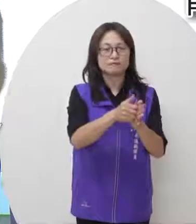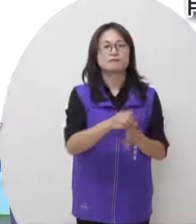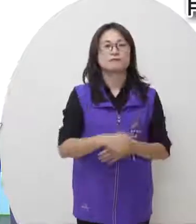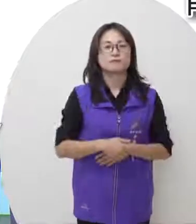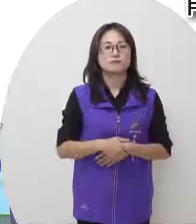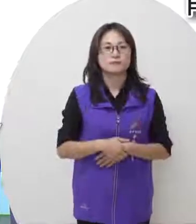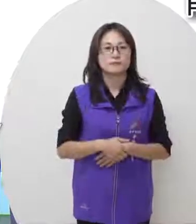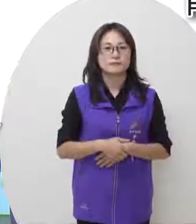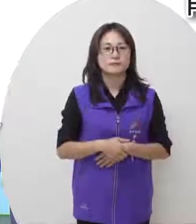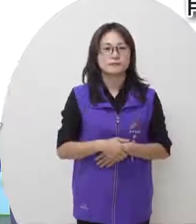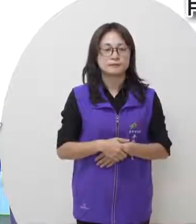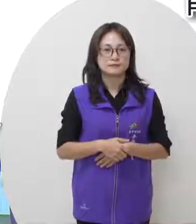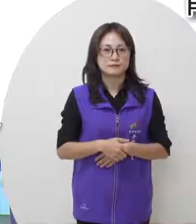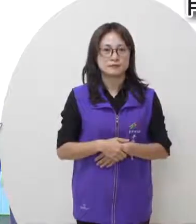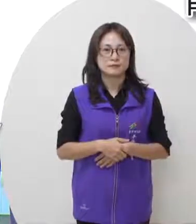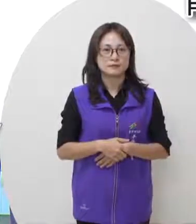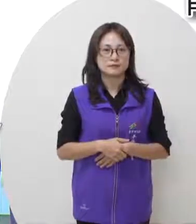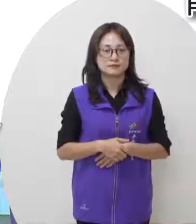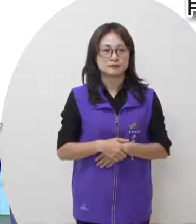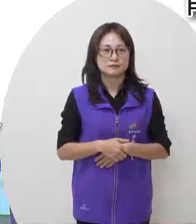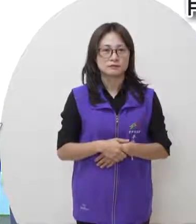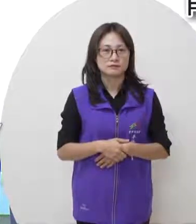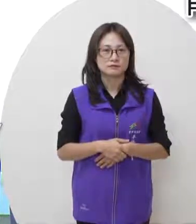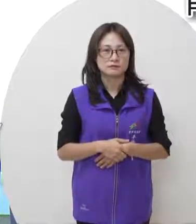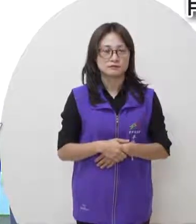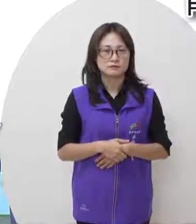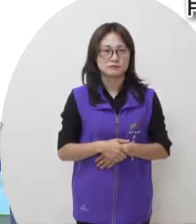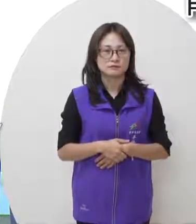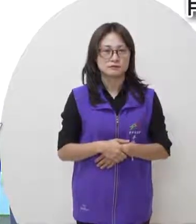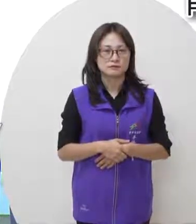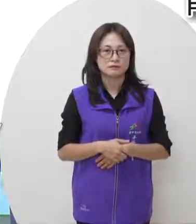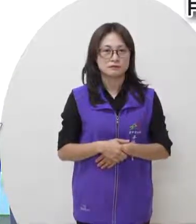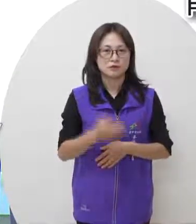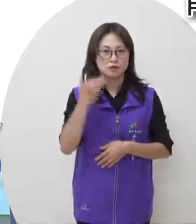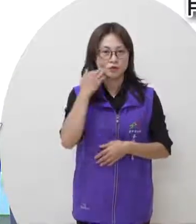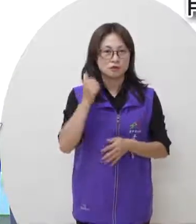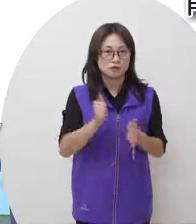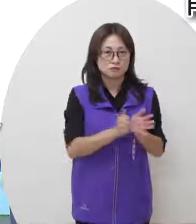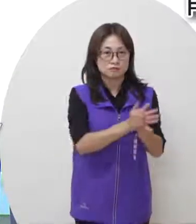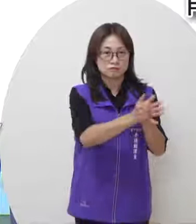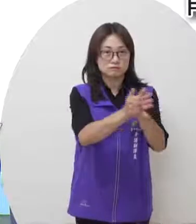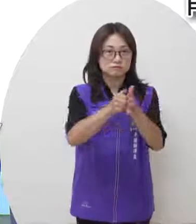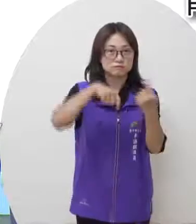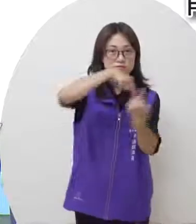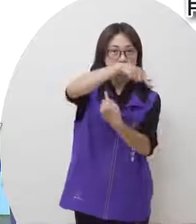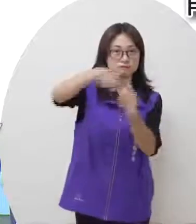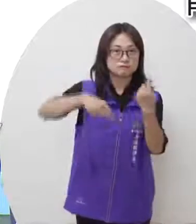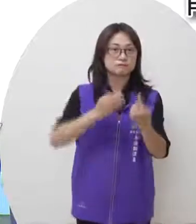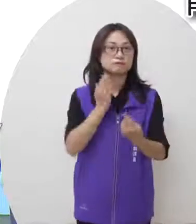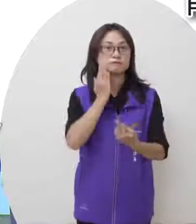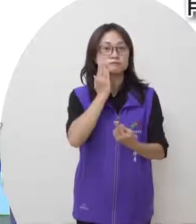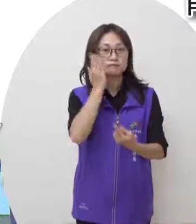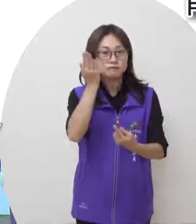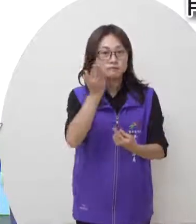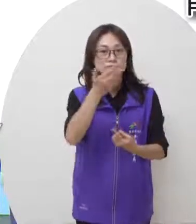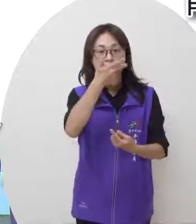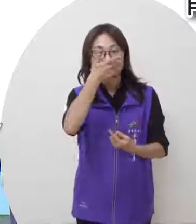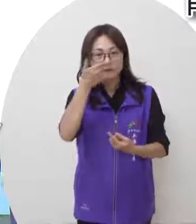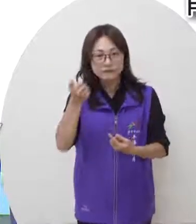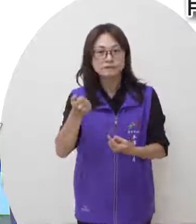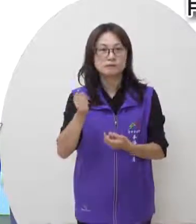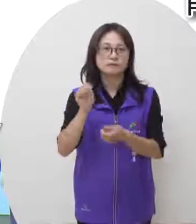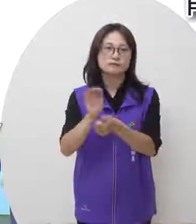子能够透过这些移动方式民众方便，然后经济，所以这个部分诚如市民有这些相关优惠之